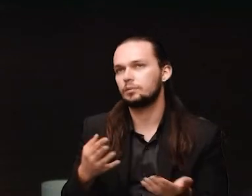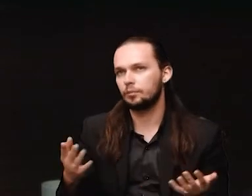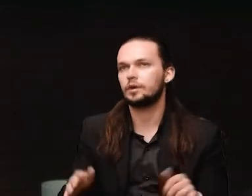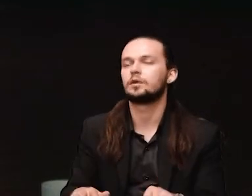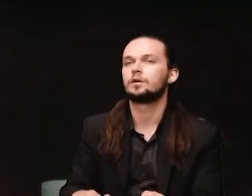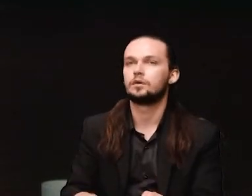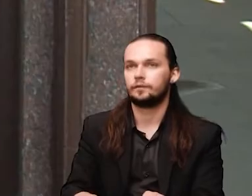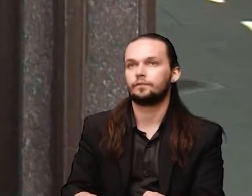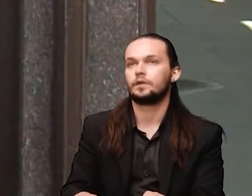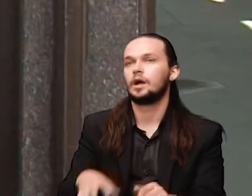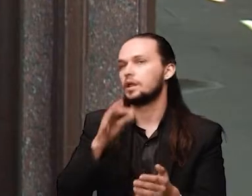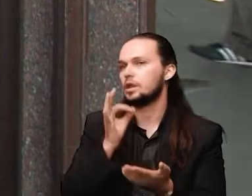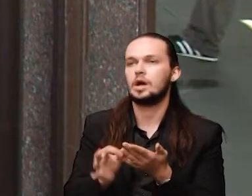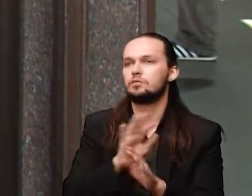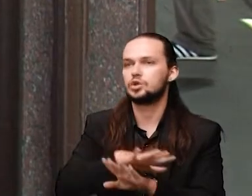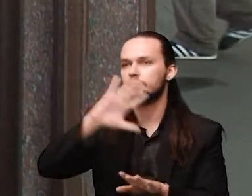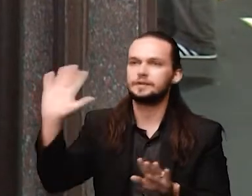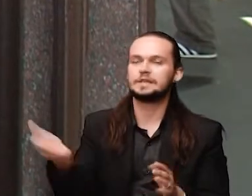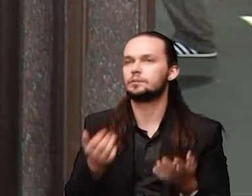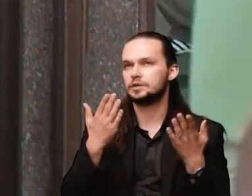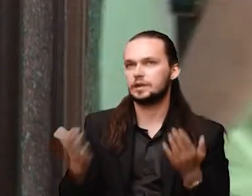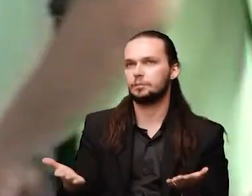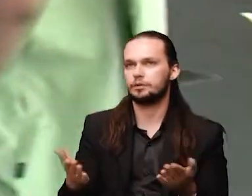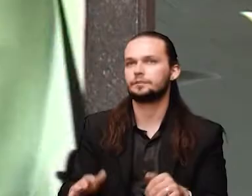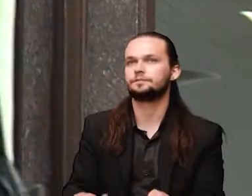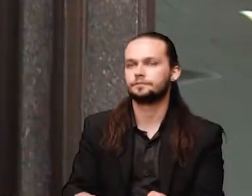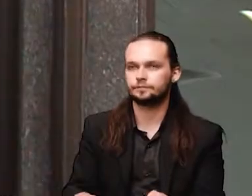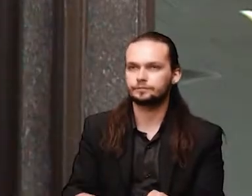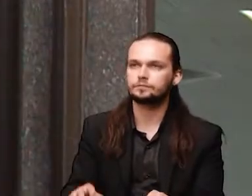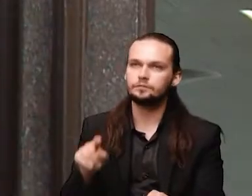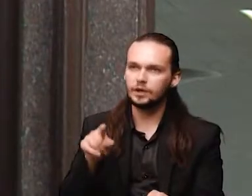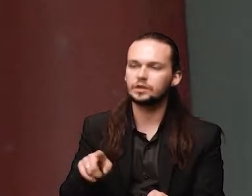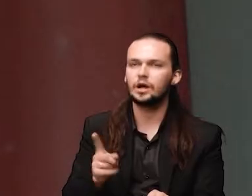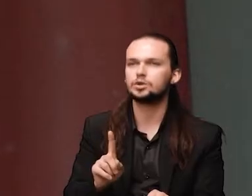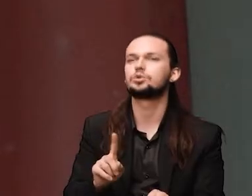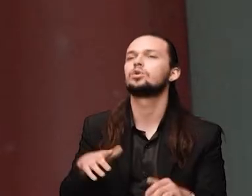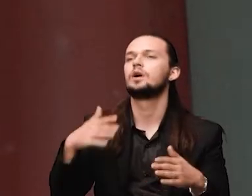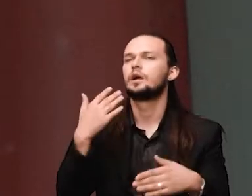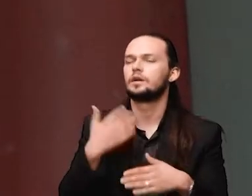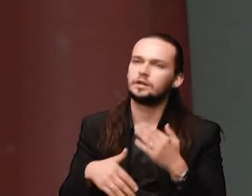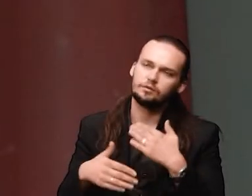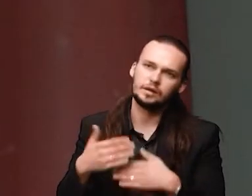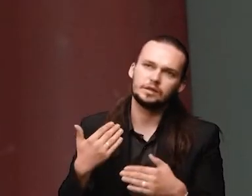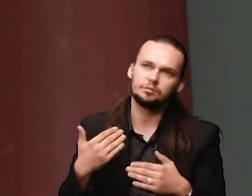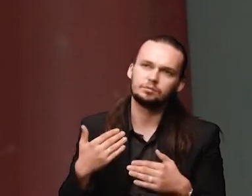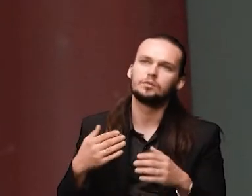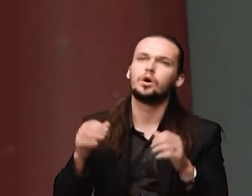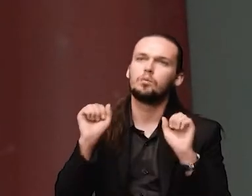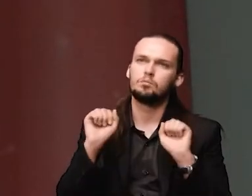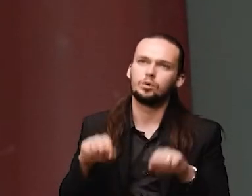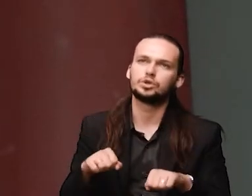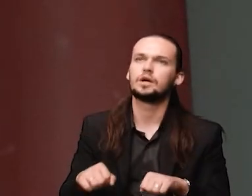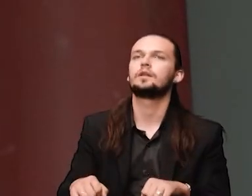людей с инвалидностью, зачастую не отвечают всем требованиям. Так что маломобильных горожан, рискующих путешествовать